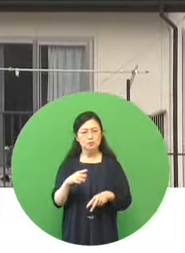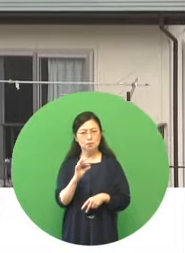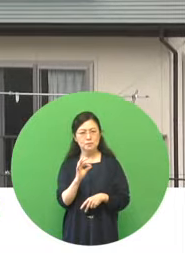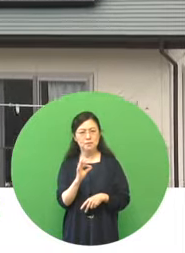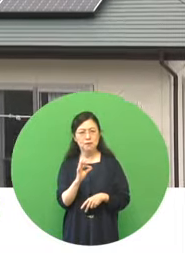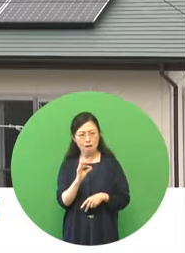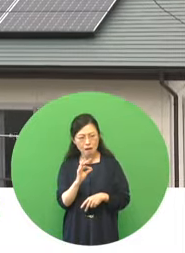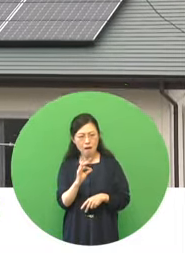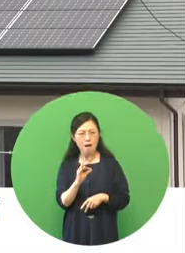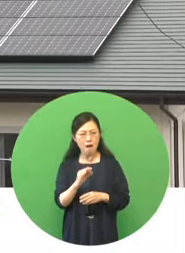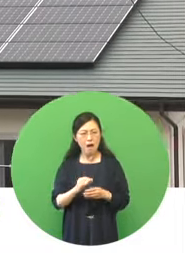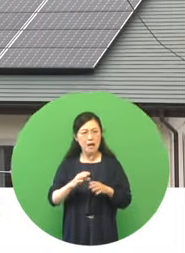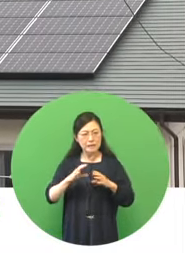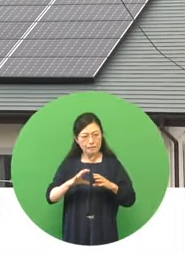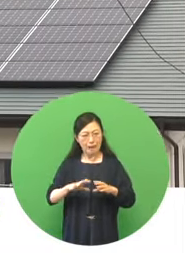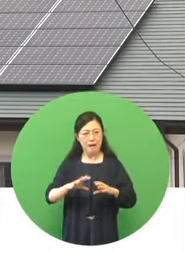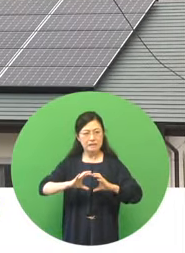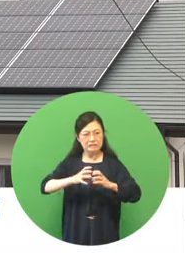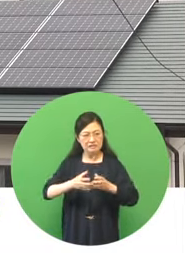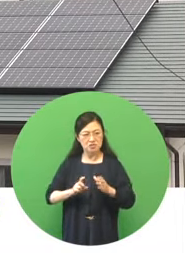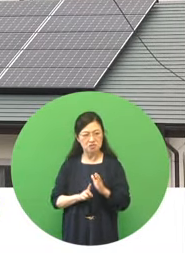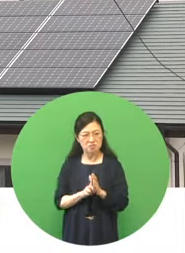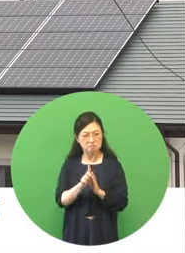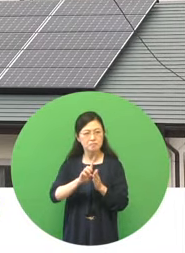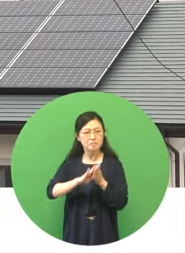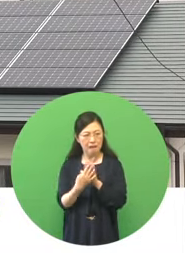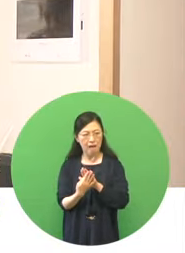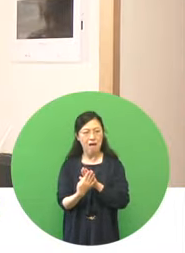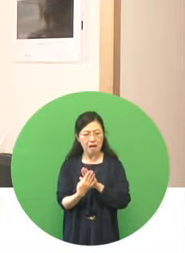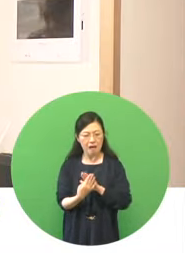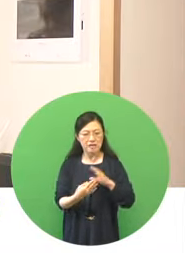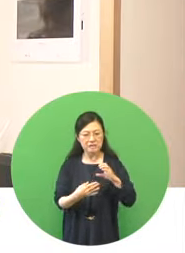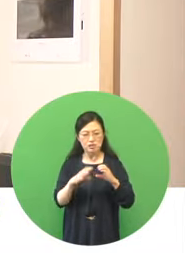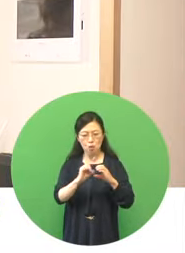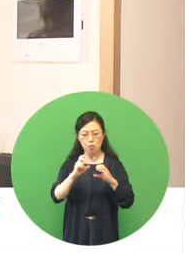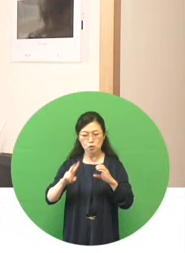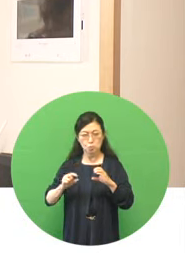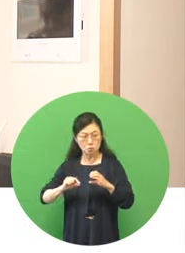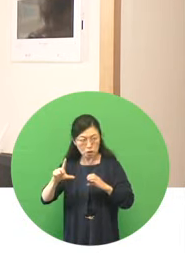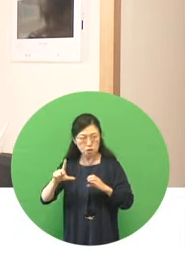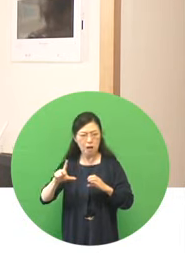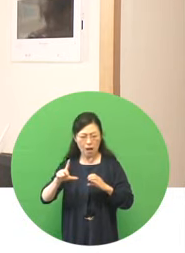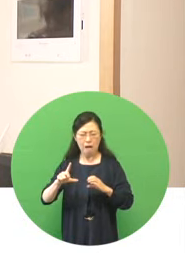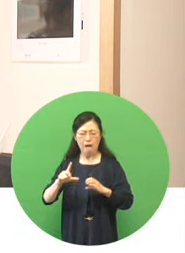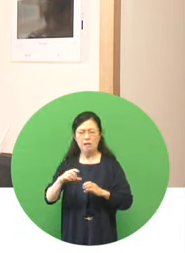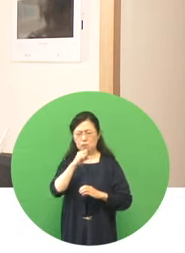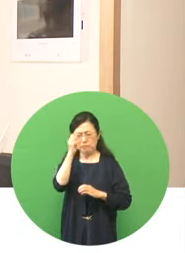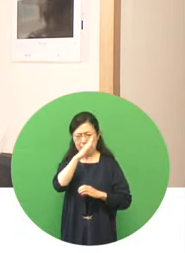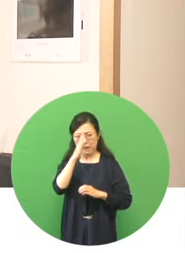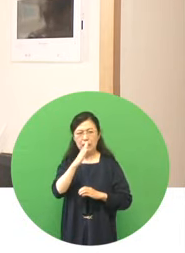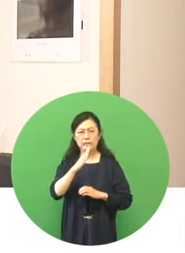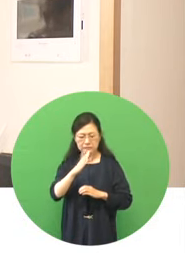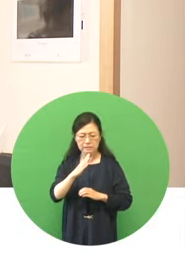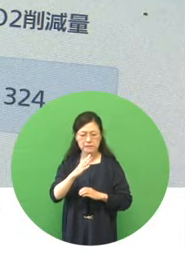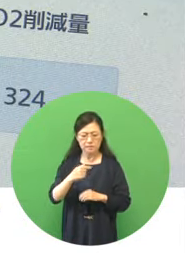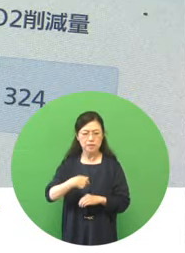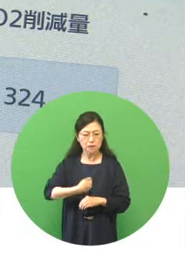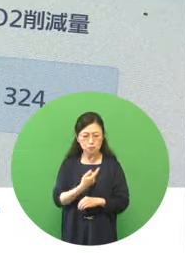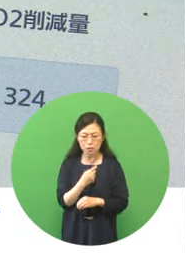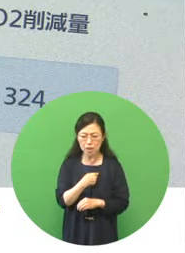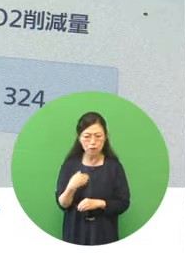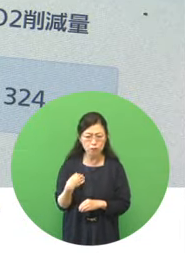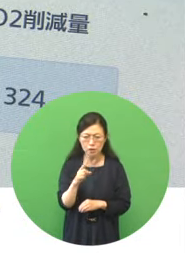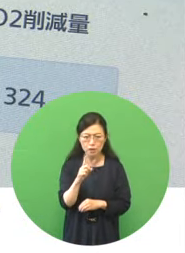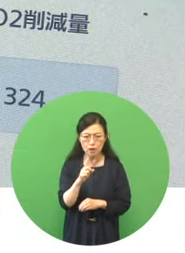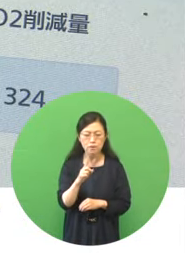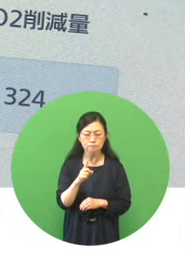温暖化防止に微力ですと寄与しているっていう、そういうことがあってですね、全く意識が変わりました。いくら